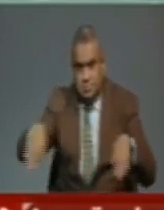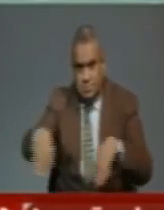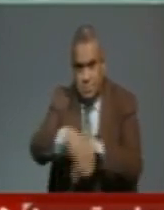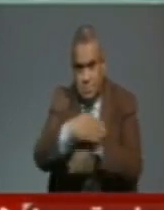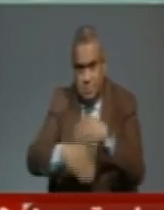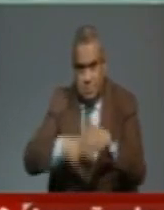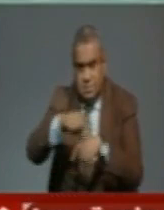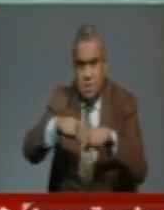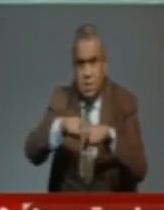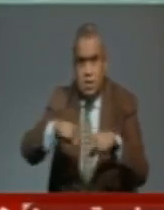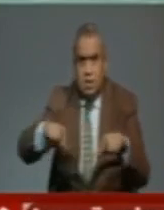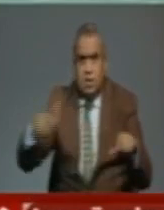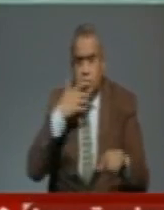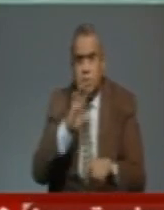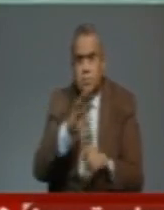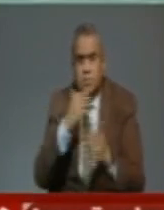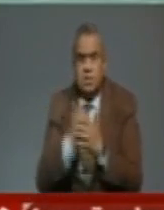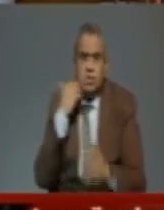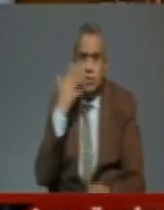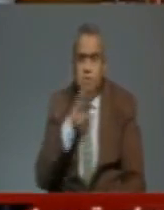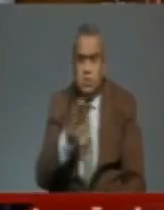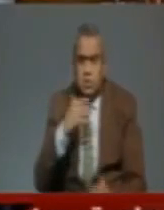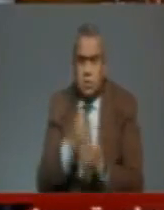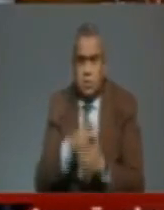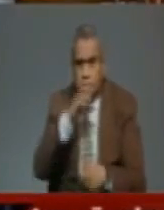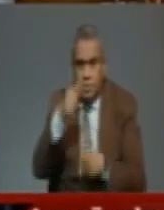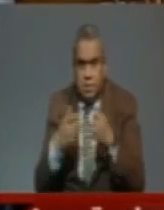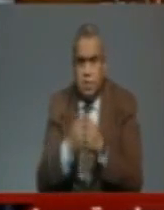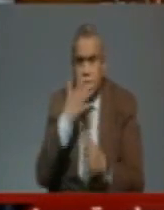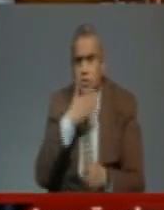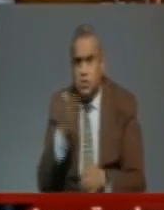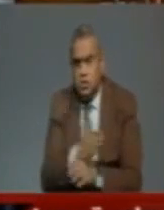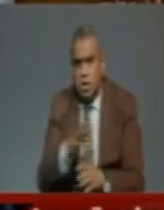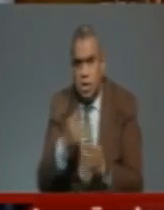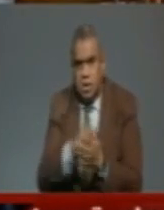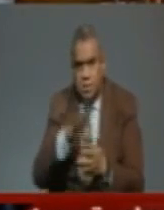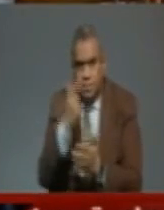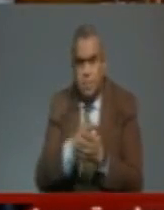الرصيف الشرقي عشان يحميه، دول نسبه تنفيذهم مع الرصيف الشرقي 100%.